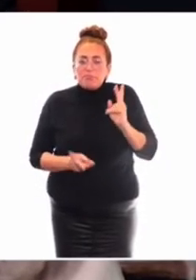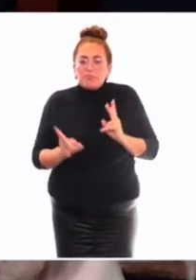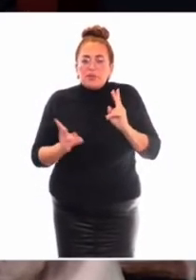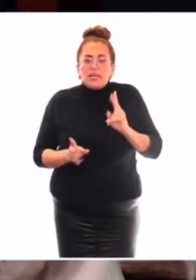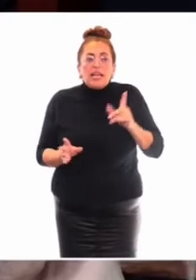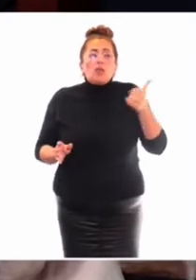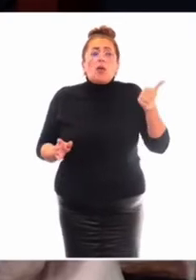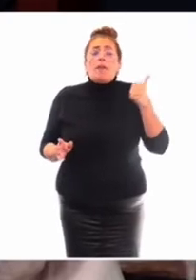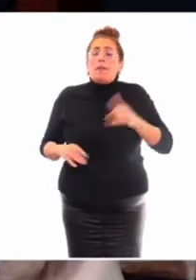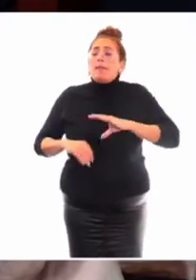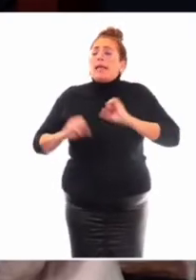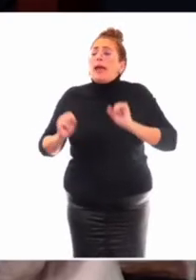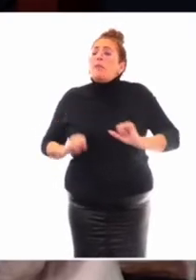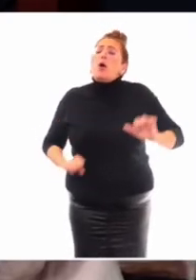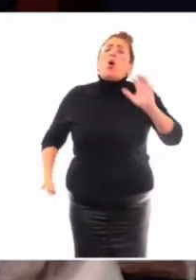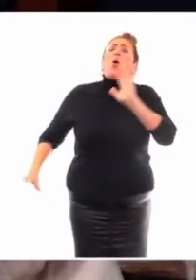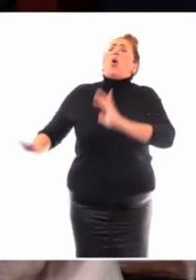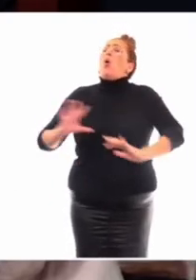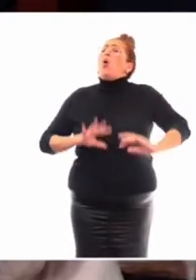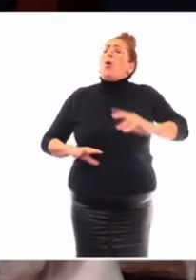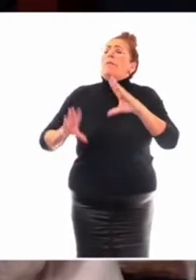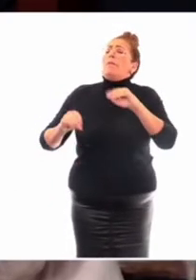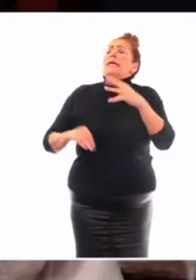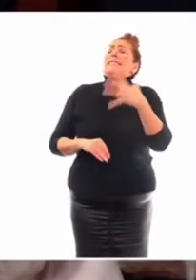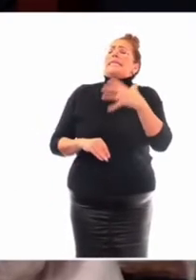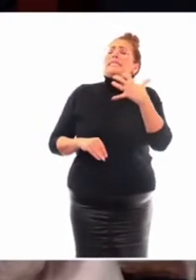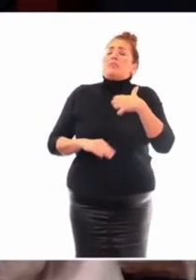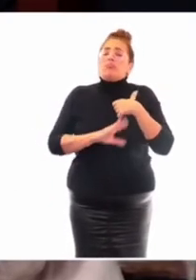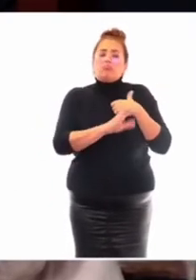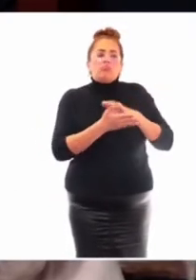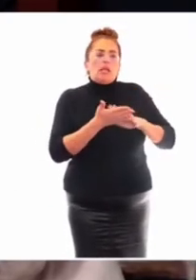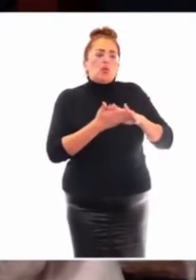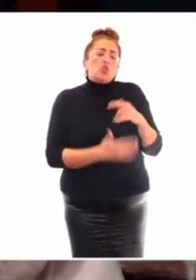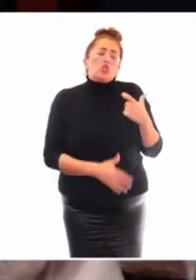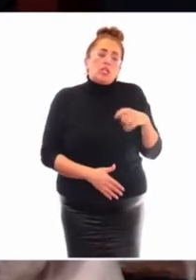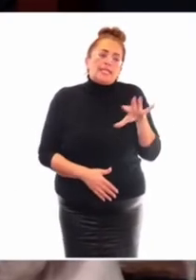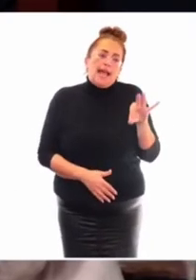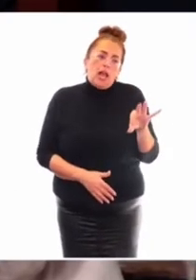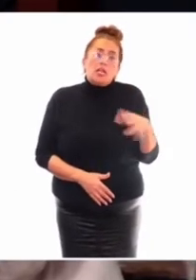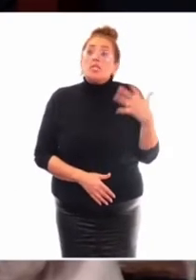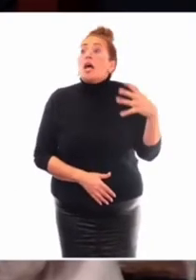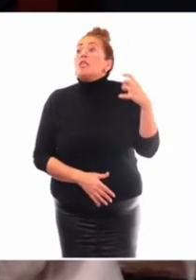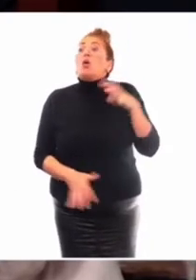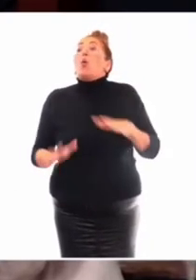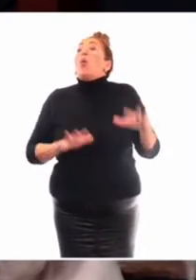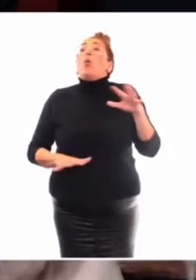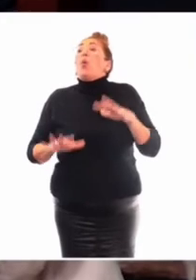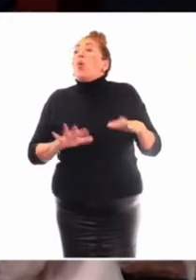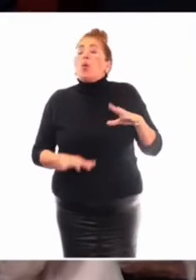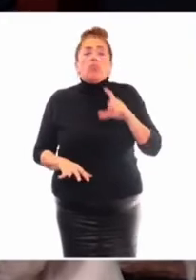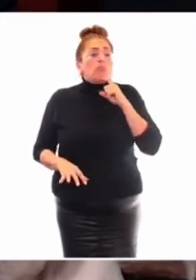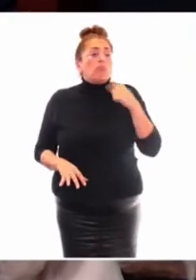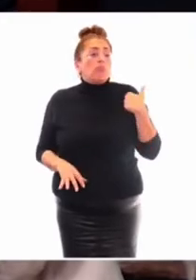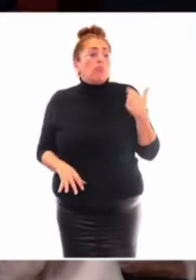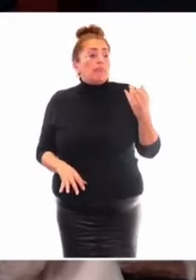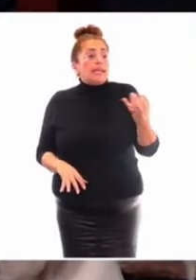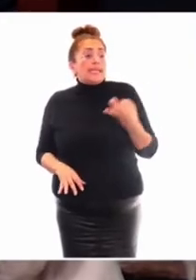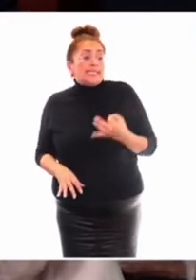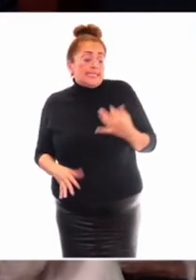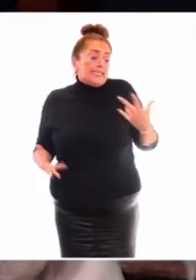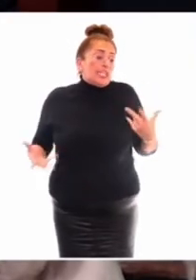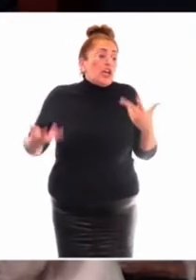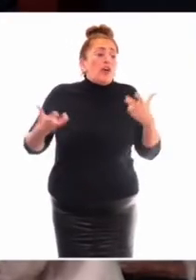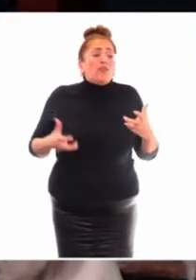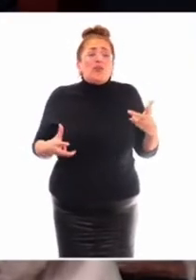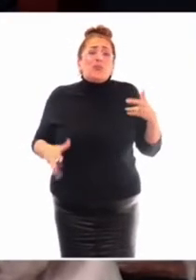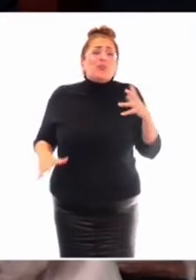baguette magique que vous avez fait 500 places, la vérité c'est que c'est 250. Voilà, et comme là aussi ça a été dit, ce sera difficile de sortir de cette réalité, à